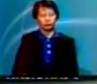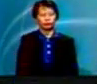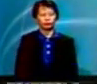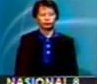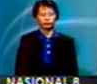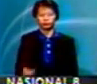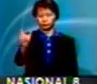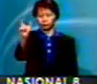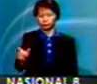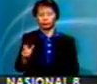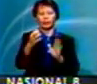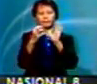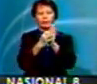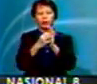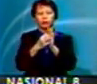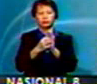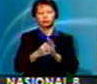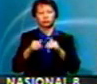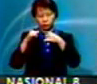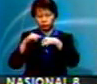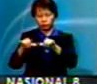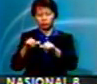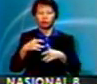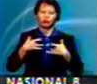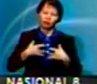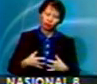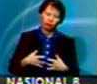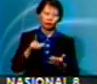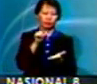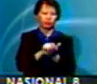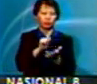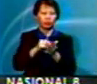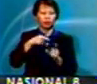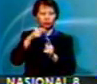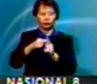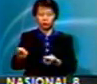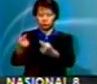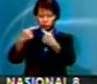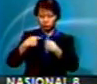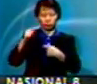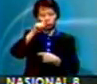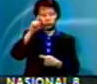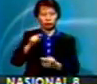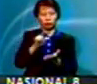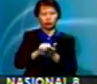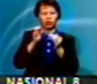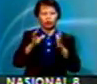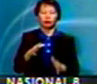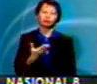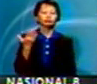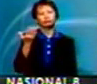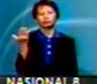Calon PAS Wan Rosdi Wan Ibrahim masih mengecewakan media apabila menjawab soalan media secara ala